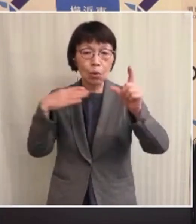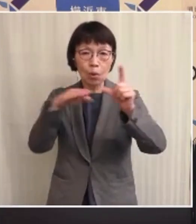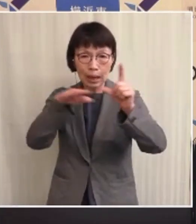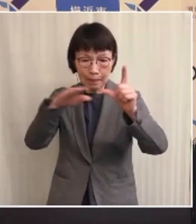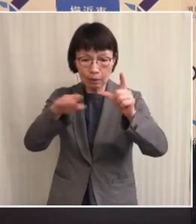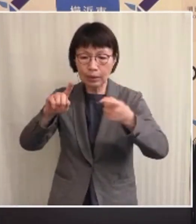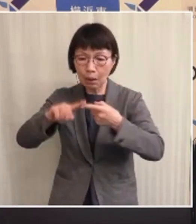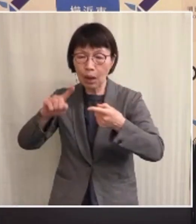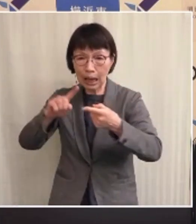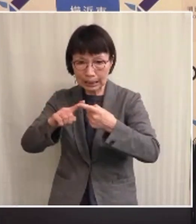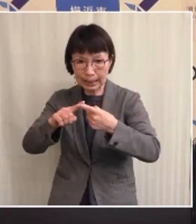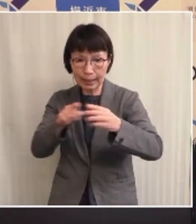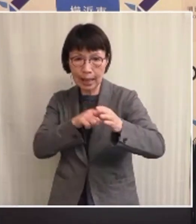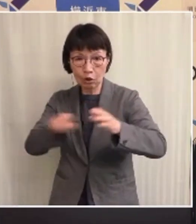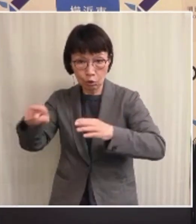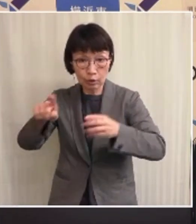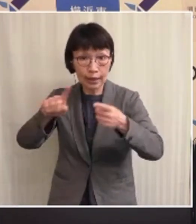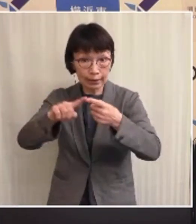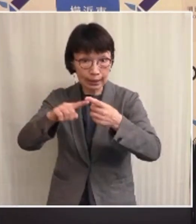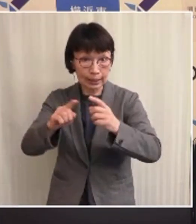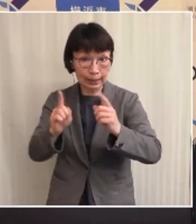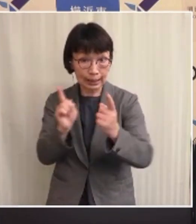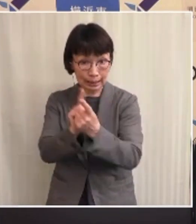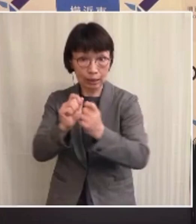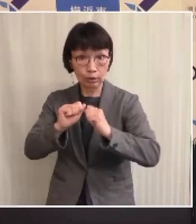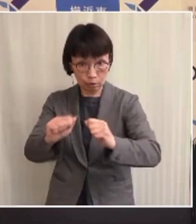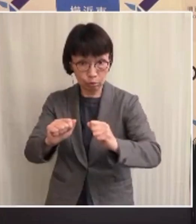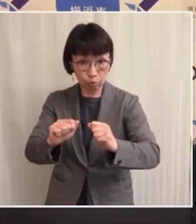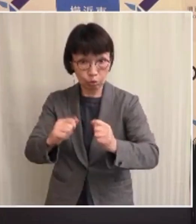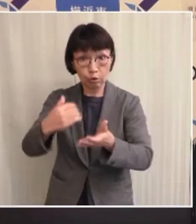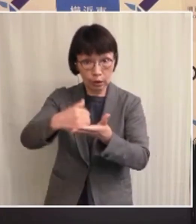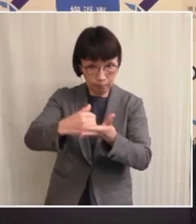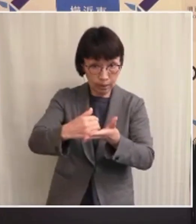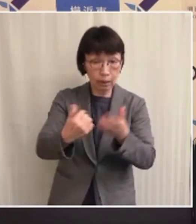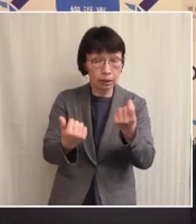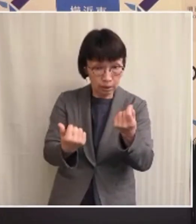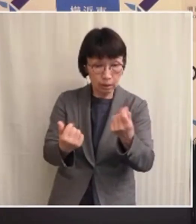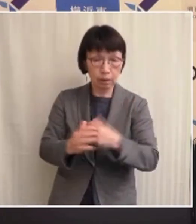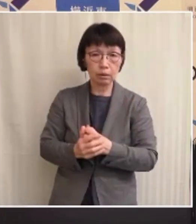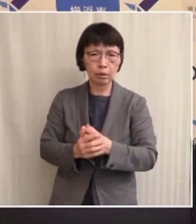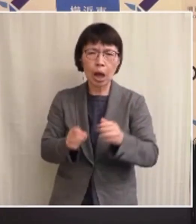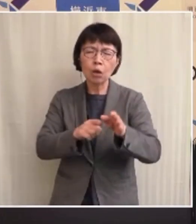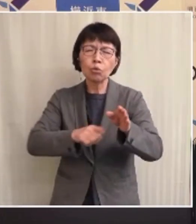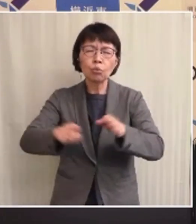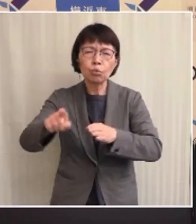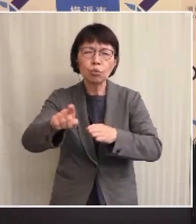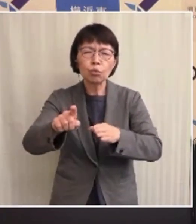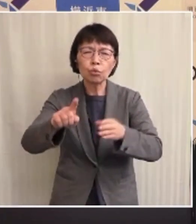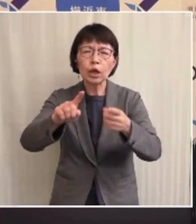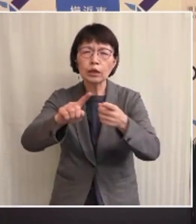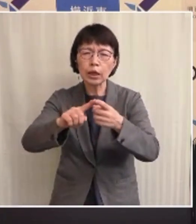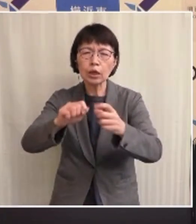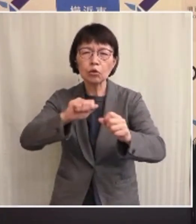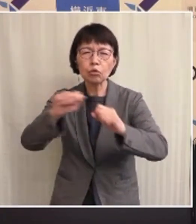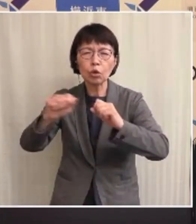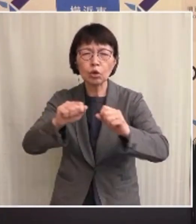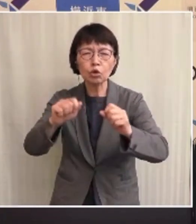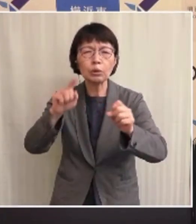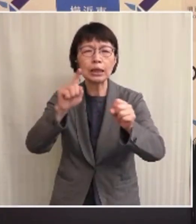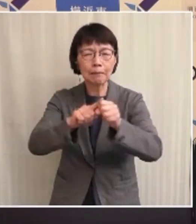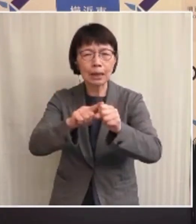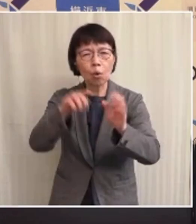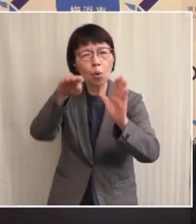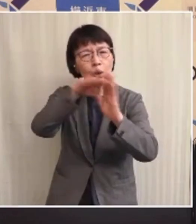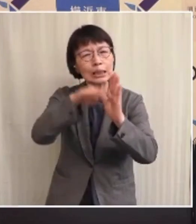にという話だったと思うんですけど、うん、例えばその危険この優先的に取り組むためのリストみたいな